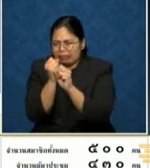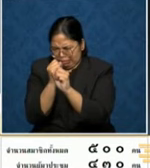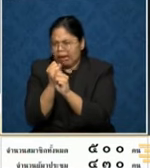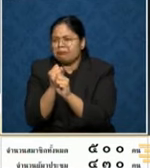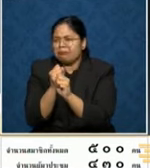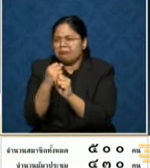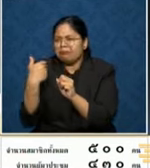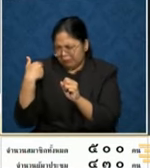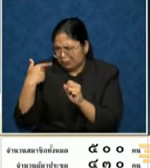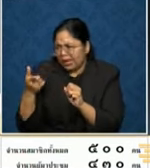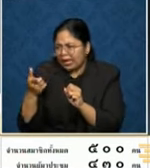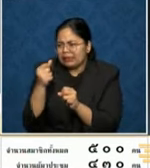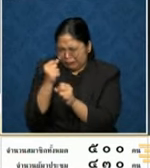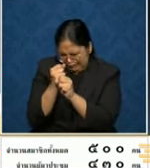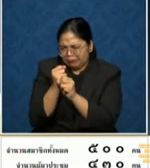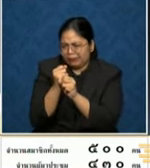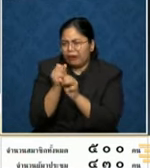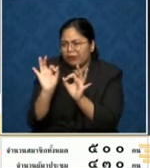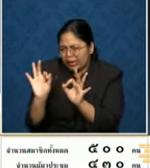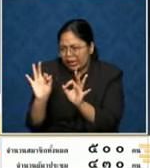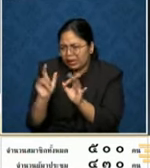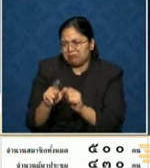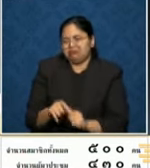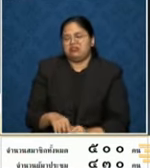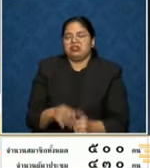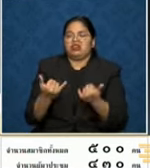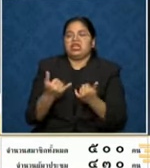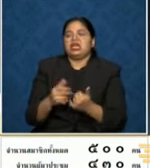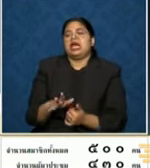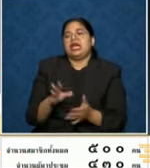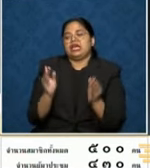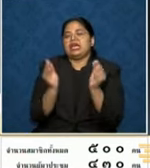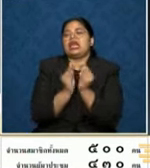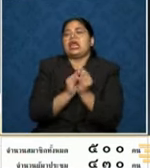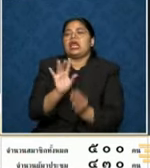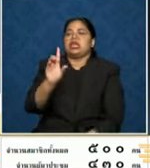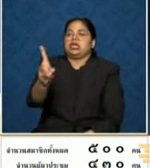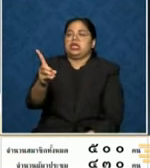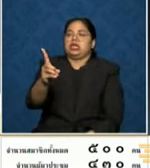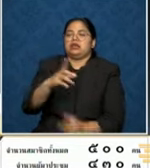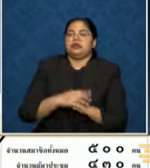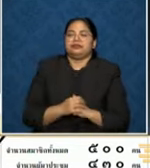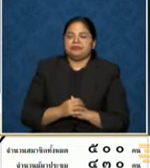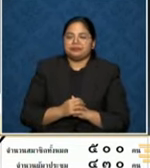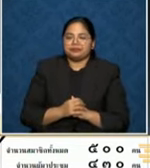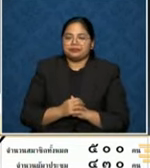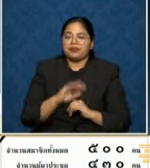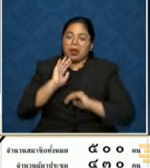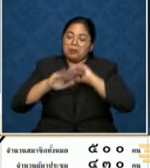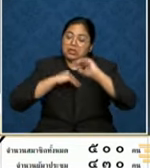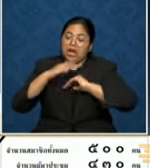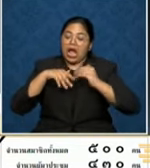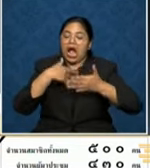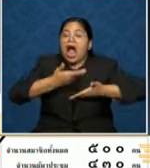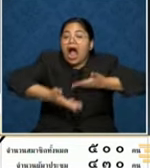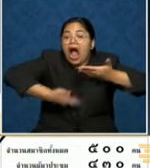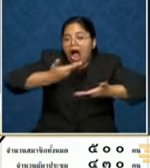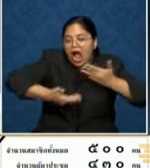เมินทั้งหมดแล้วเนี่ยมันยังไม่ได้ผลอะไรเลยให้เกรดดีไปก่อนครับในขณะนี้ครับต่อไปครับพัฒนาเศรษฐกิจการค้า